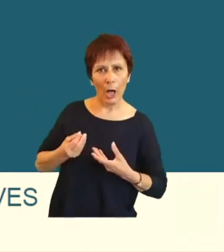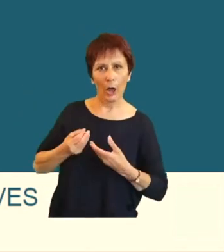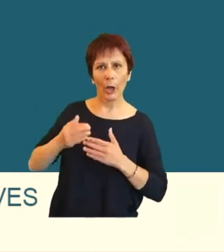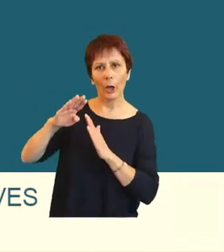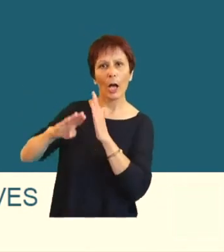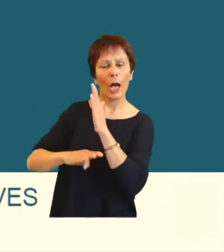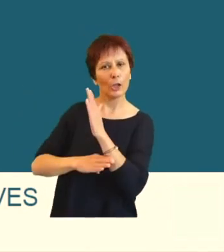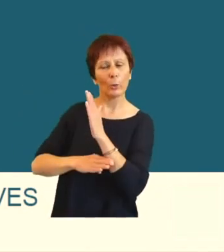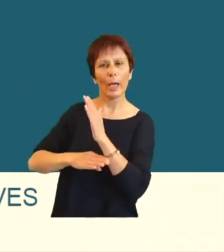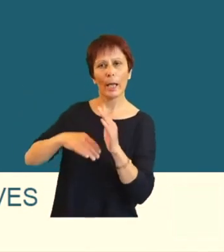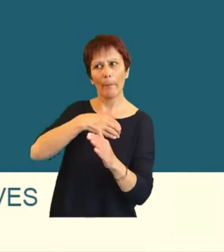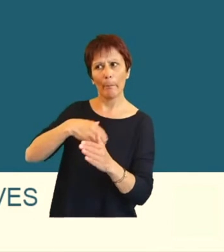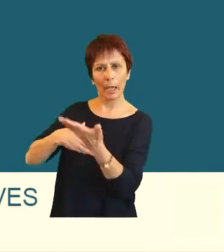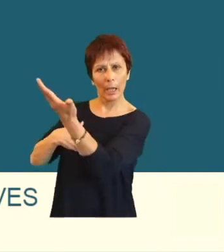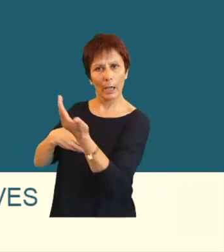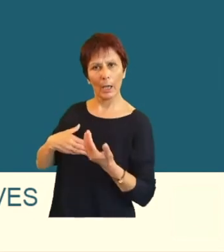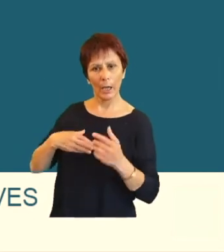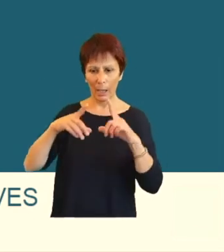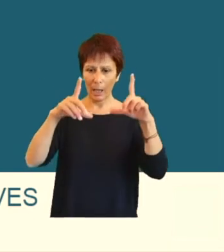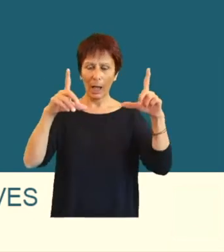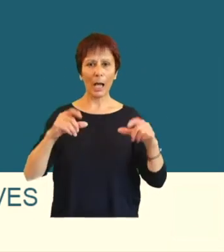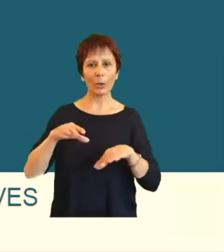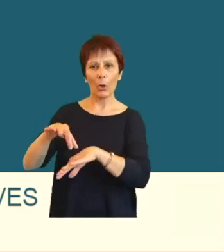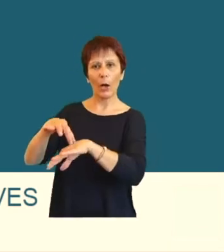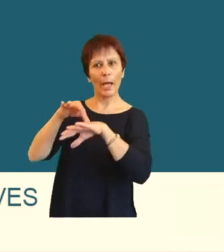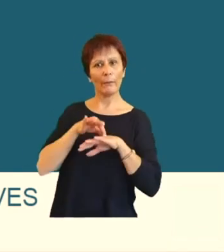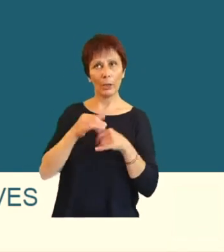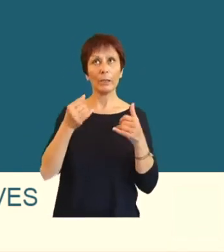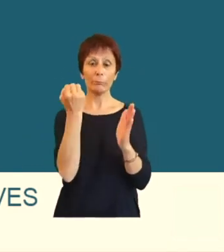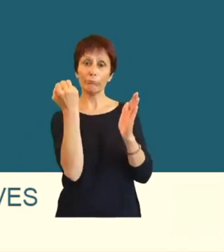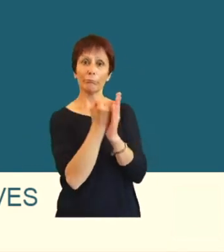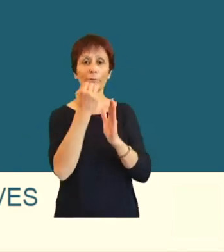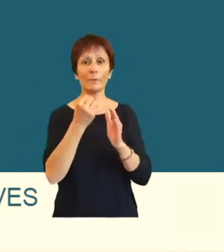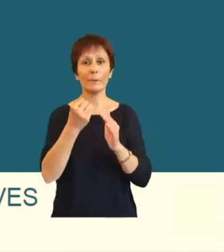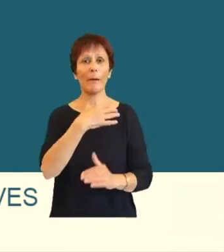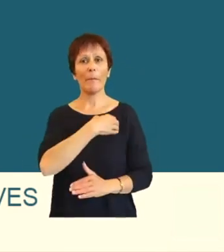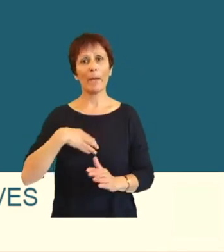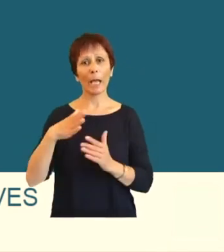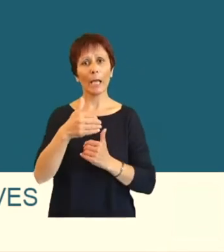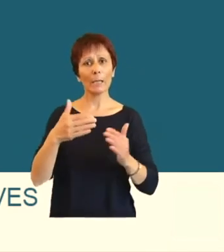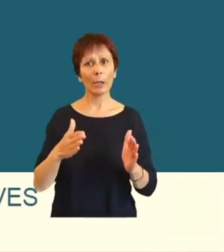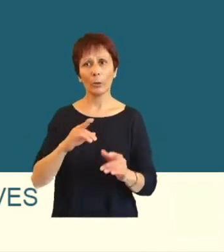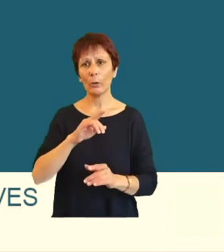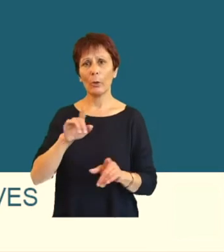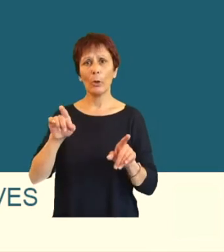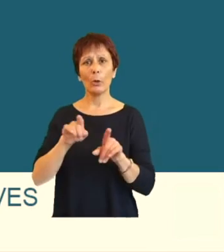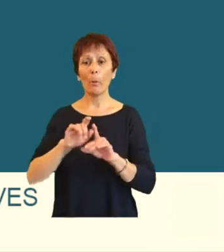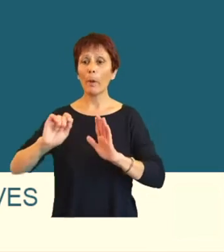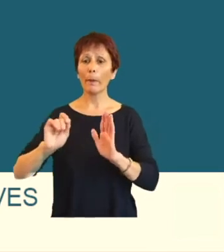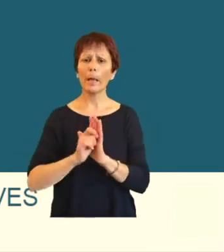carton d'invitation. C'est un carton de mairie de secteur. Il n'y a pas de prise de parole ce